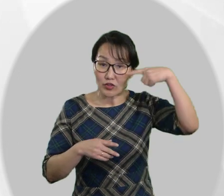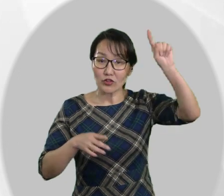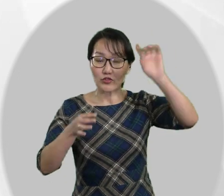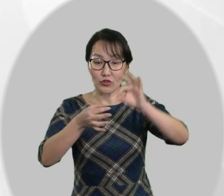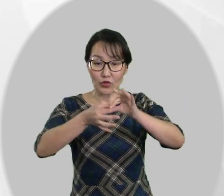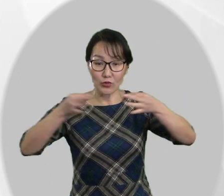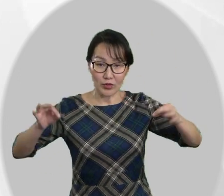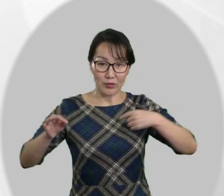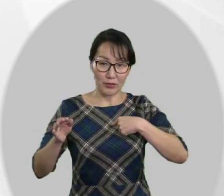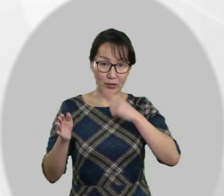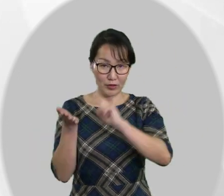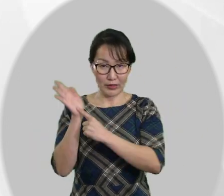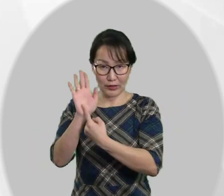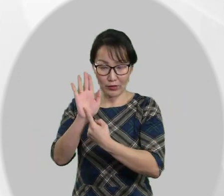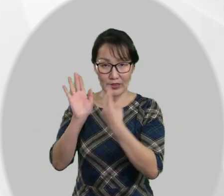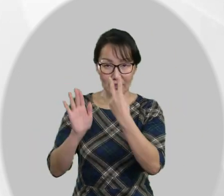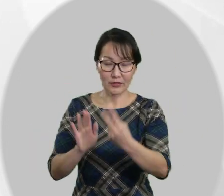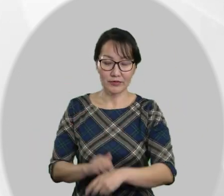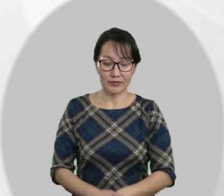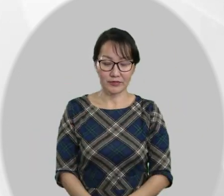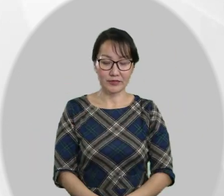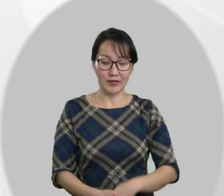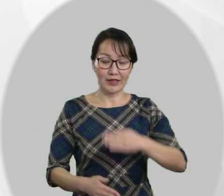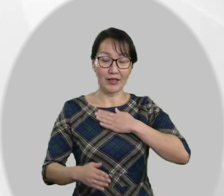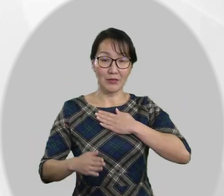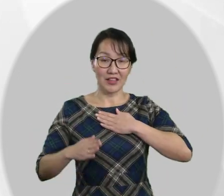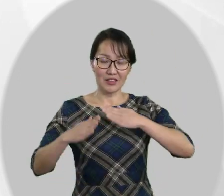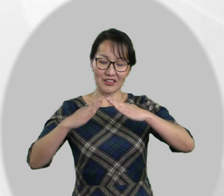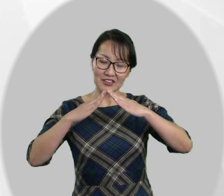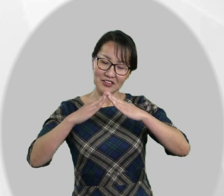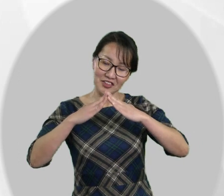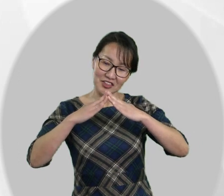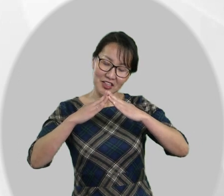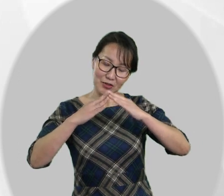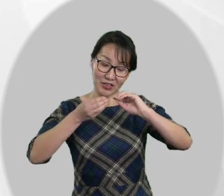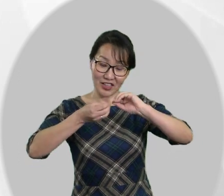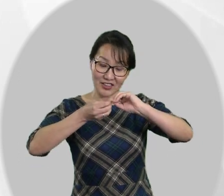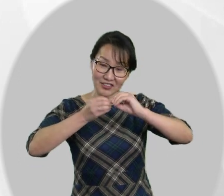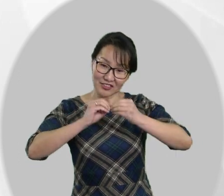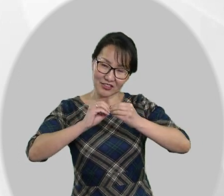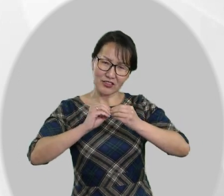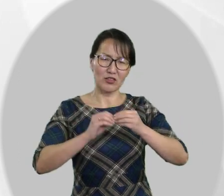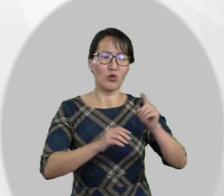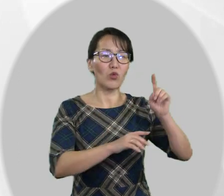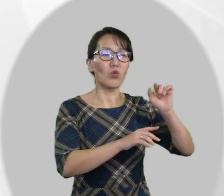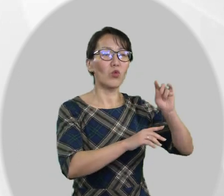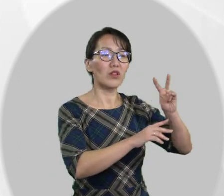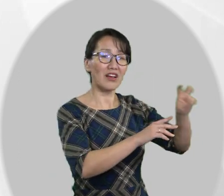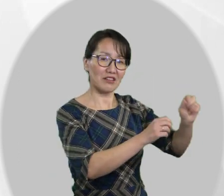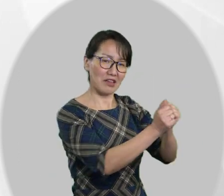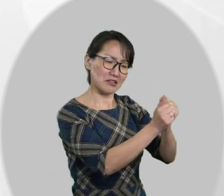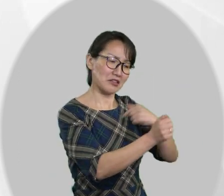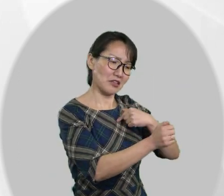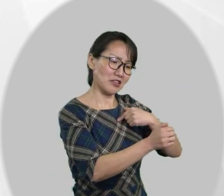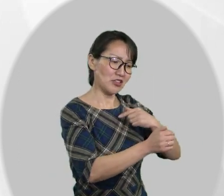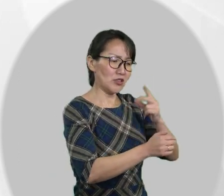За багш нэнд зохиосон өгүүлбэрээ та бүхэндээ харуулъя. За намайг гэрийн даалгавраа хийхэд хулан найз минь